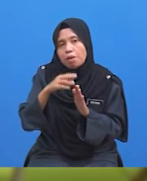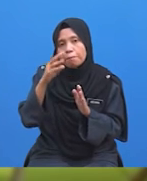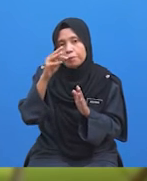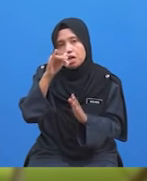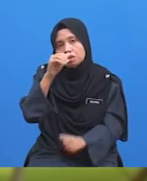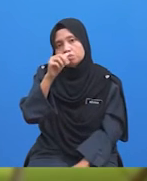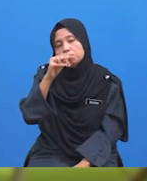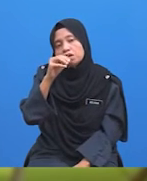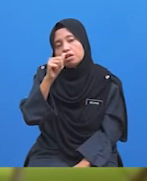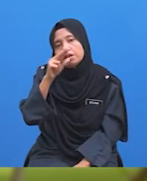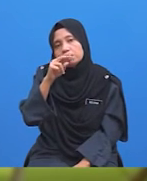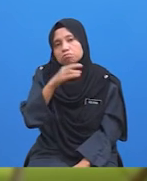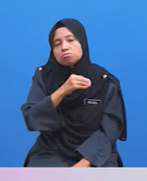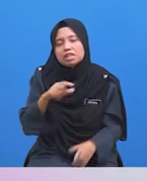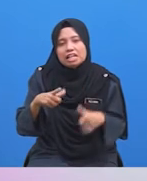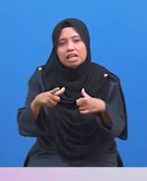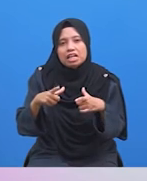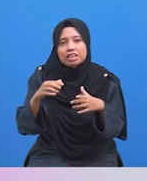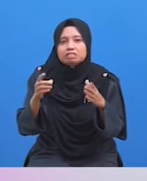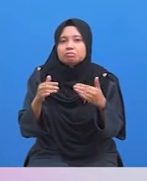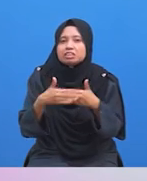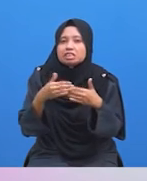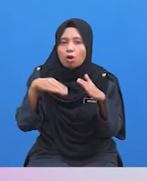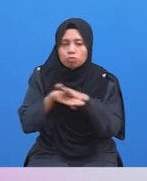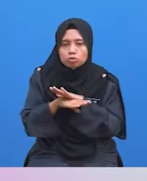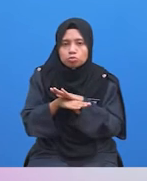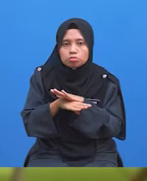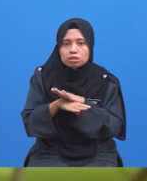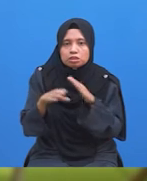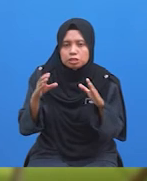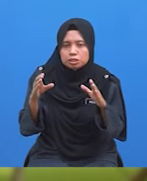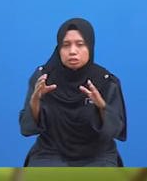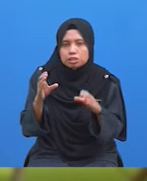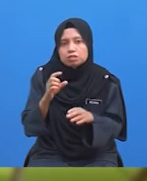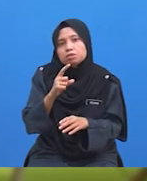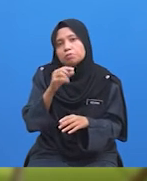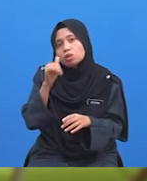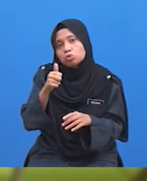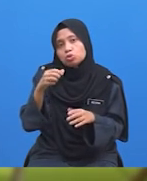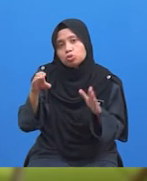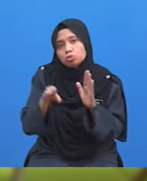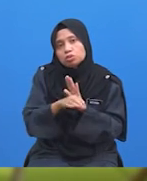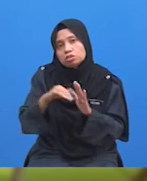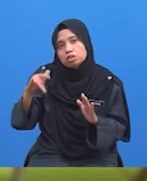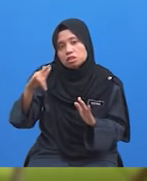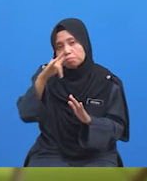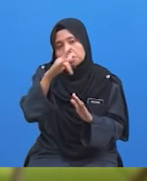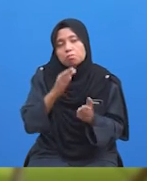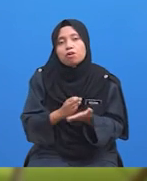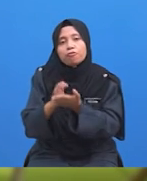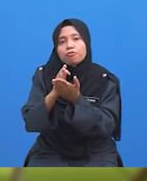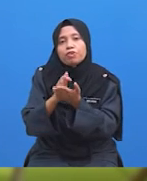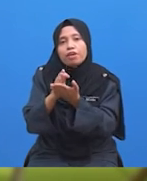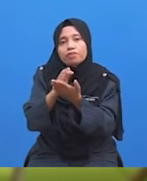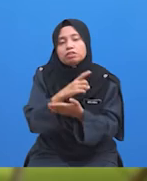pergerakan masuk migran sistem pengangkutan yang cekap seperti kapal terbang Ferry dan Laila